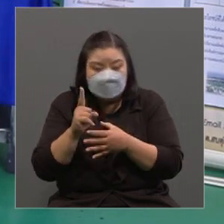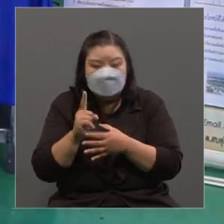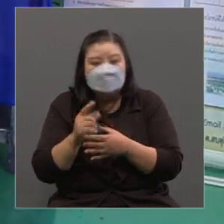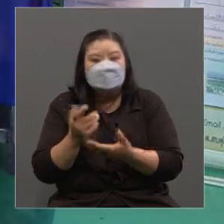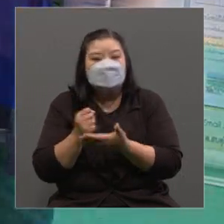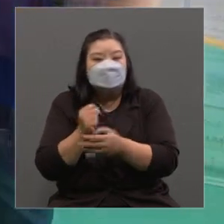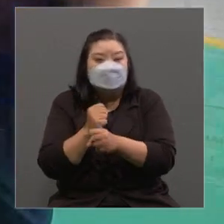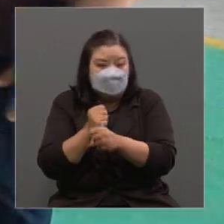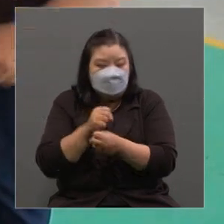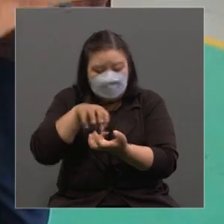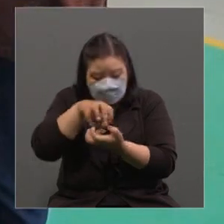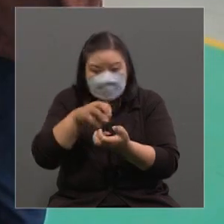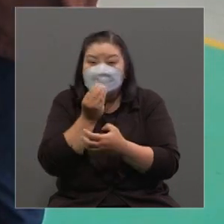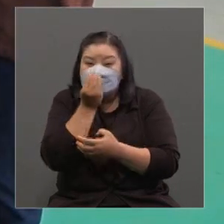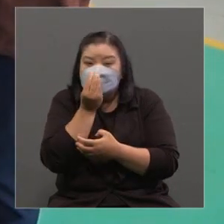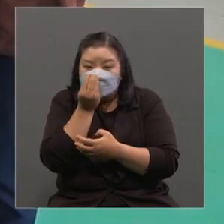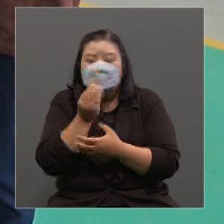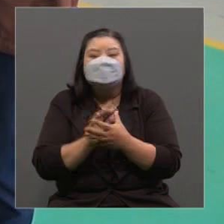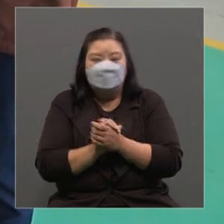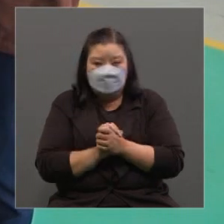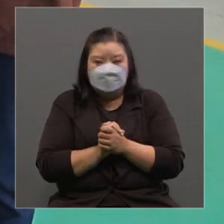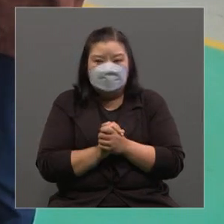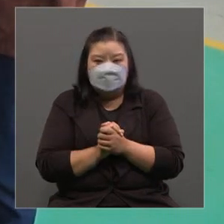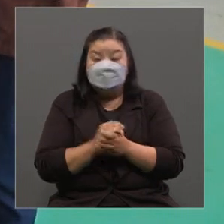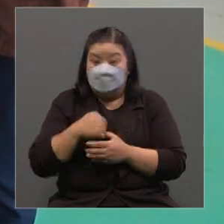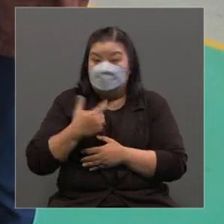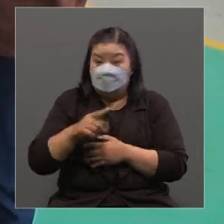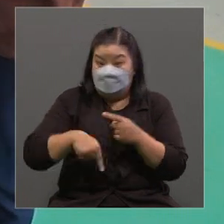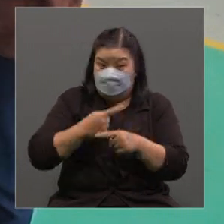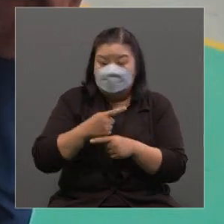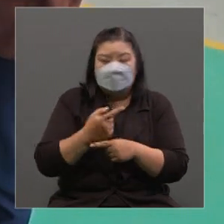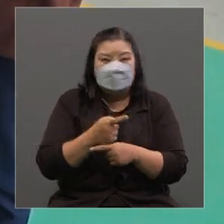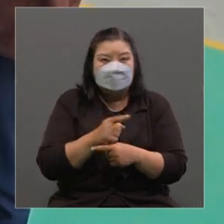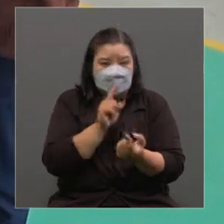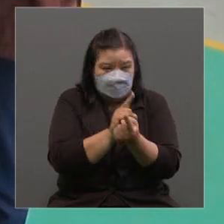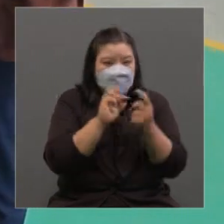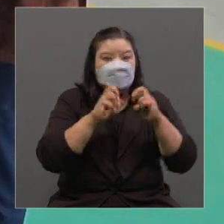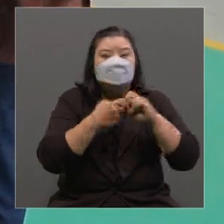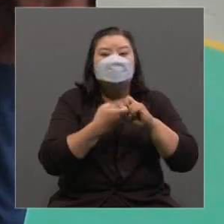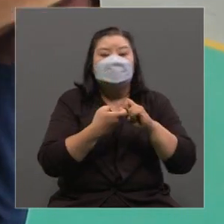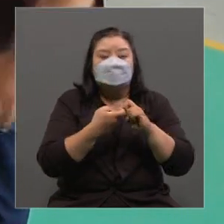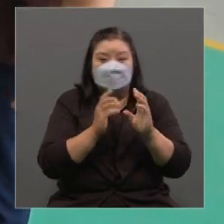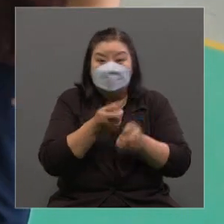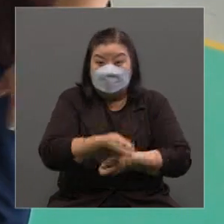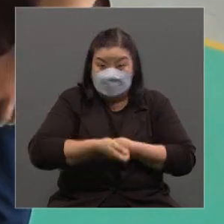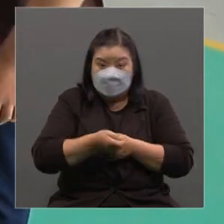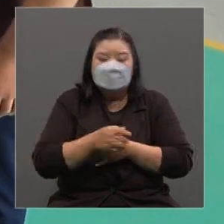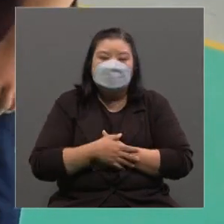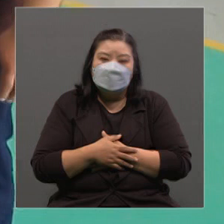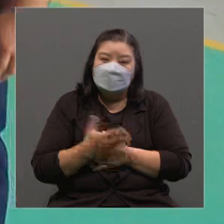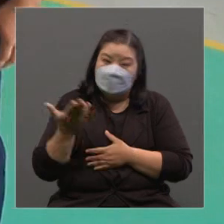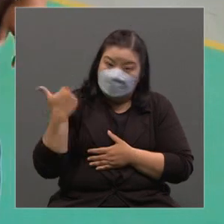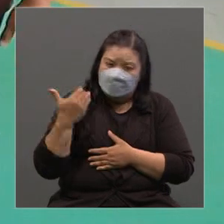านครับ แล้วก็จากการที่ผมได้ไปลงพื้นที่นะครับผมได้พบปัญหาตรงที่ว่าเกษตรกรเดิมเขาจะใ